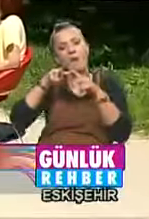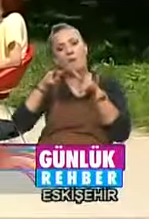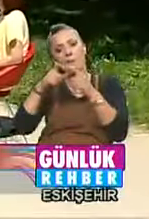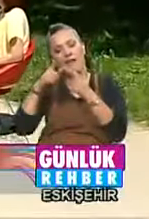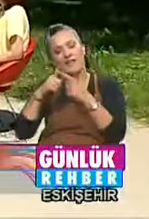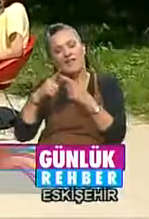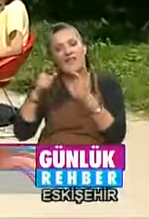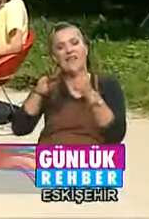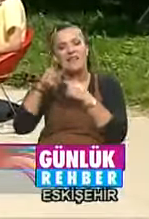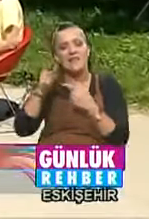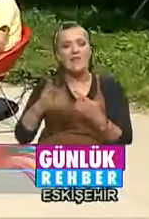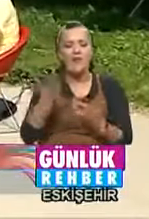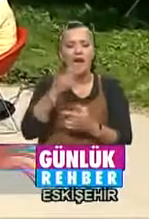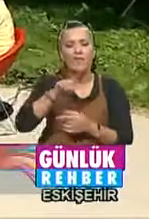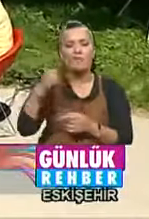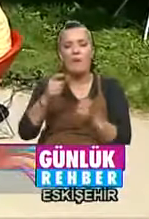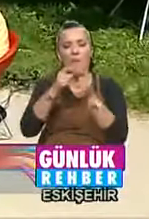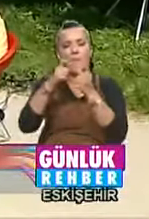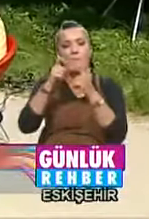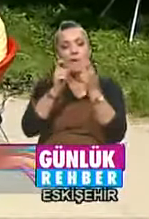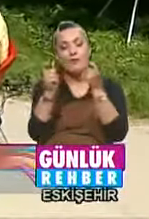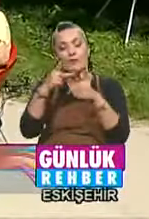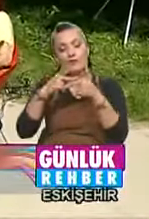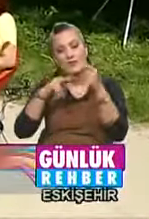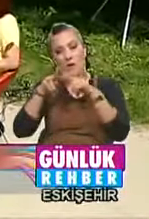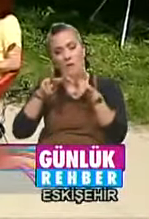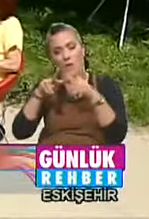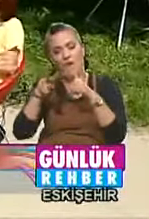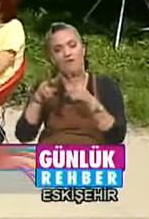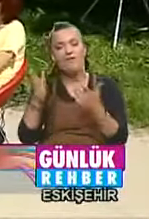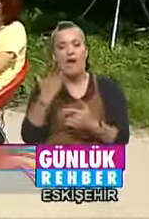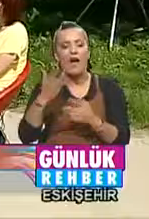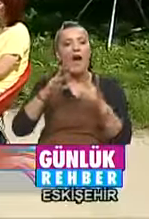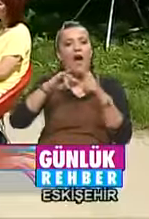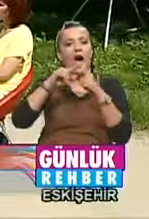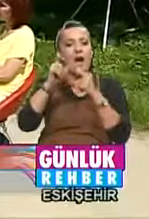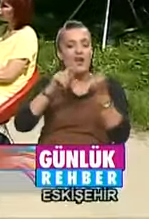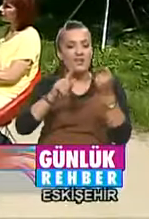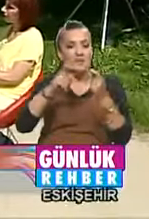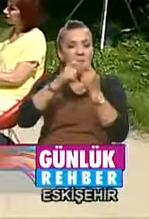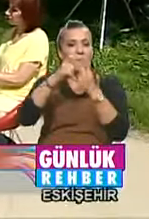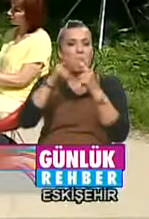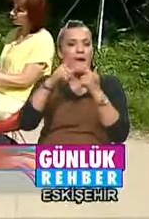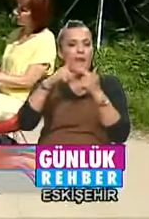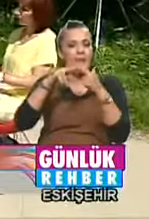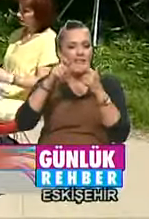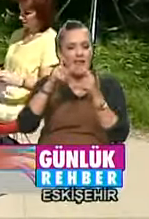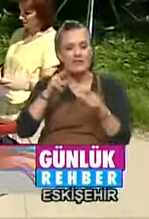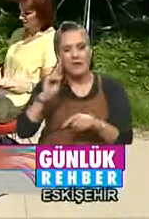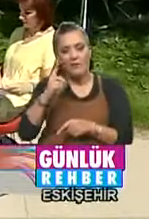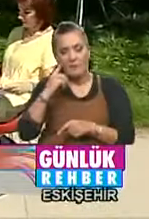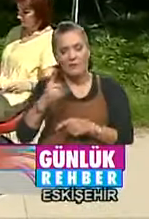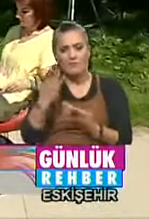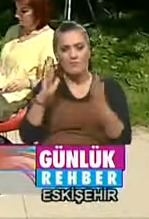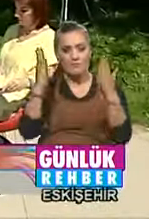sadece Ali Ecevit Bevoy veya Bediüzzaman veya Hacı Bektaş açısından baktığımızda aslında ufkumuz daralıyor. Şimdi bunların hepsini